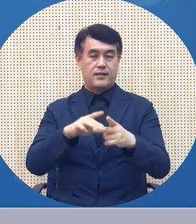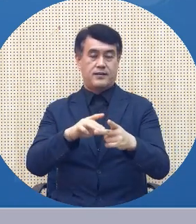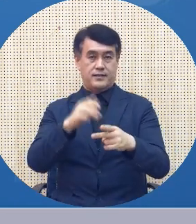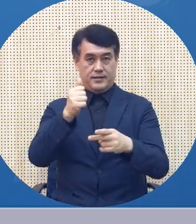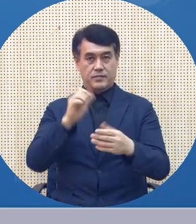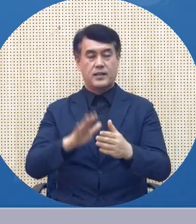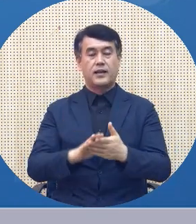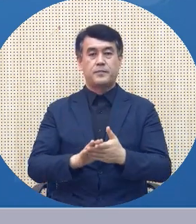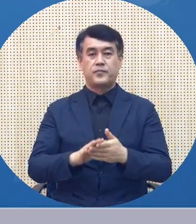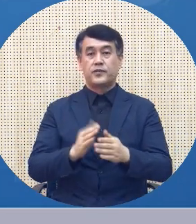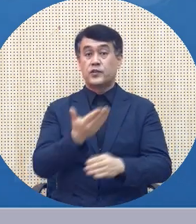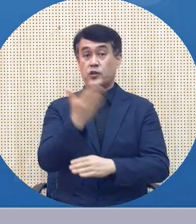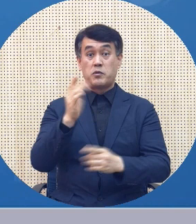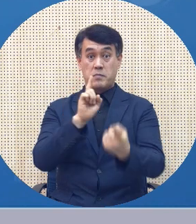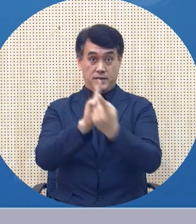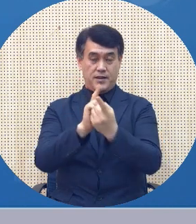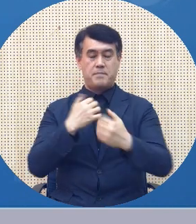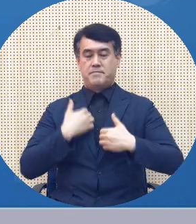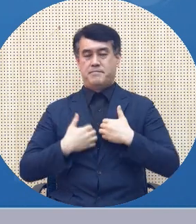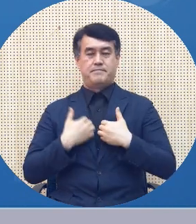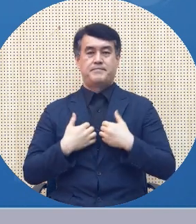이렇게 여러분들 뵙게 돼서 반갑습니다.